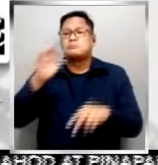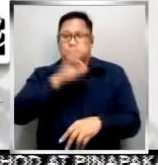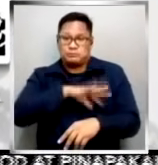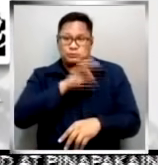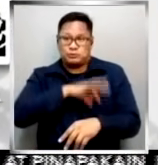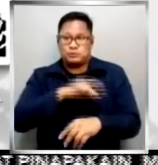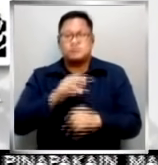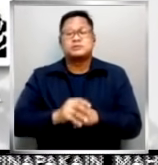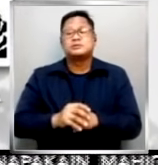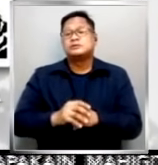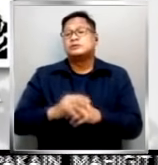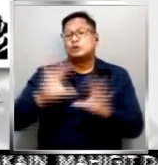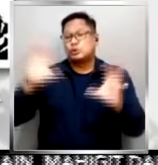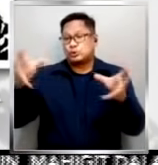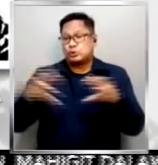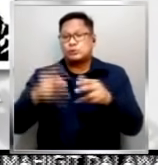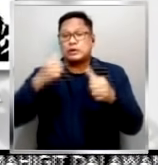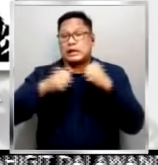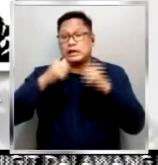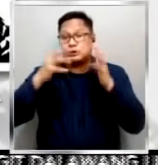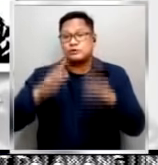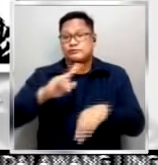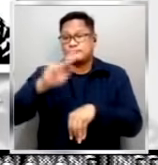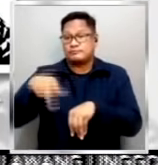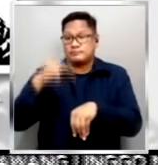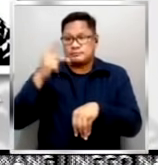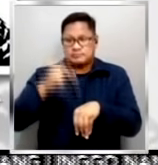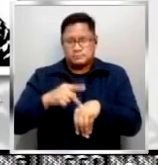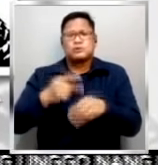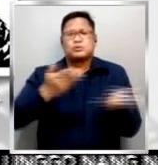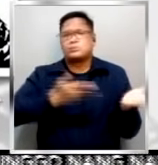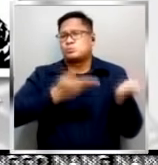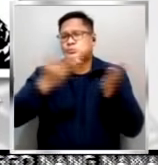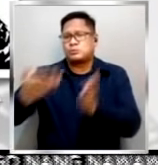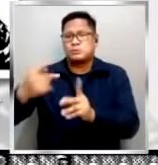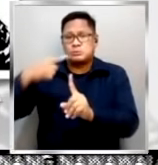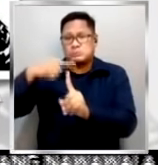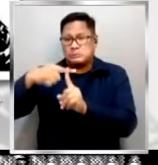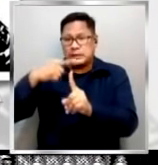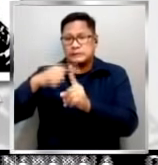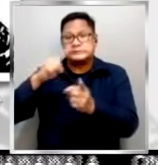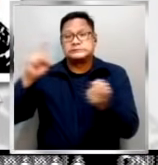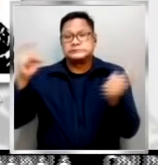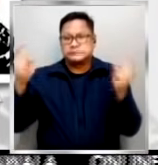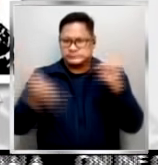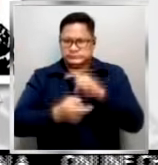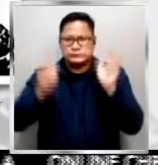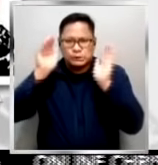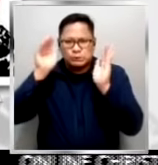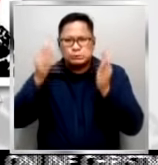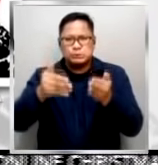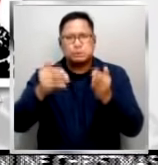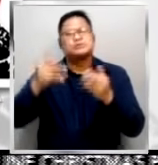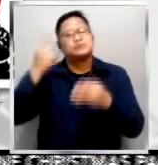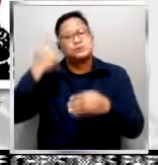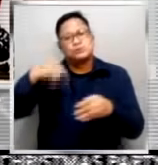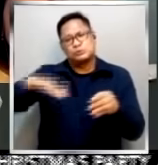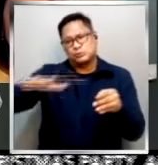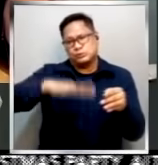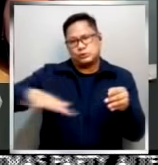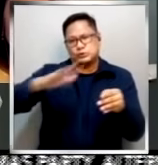Artista sa Pilipinas, na layong magdala ng positibong pagbabago na nakatuon sa kapakanan ng mga nagsisilbi sa